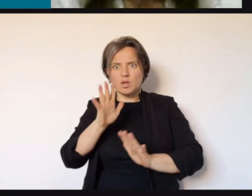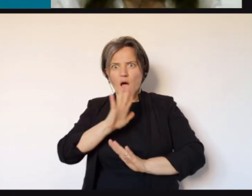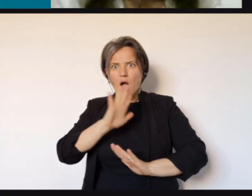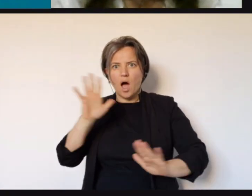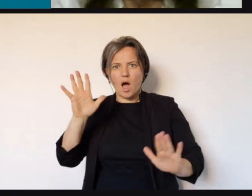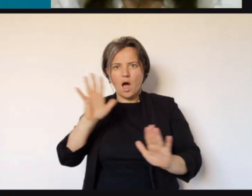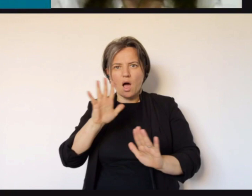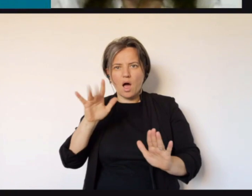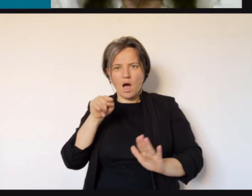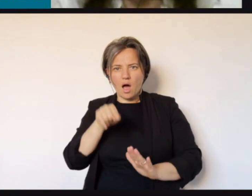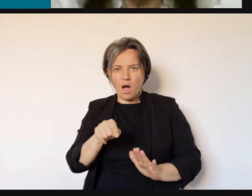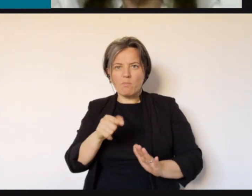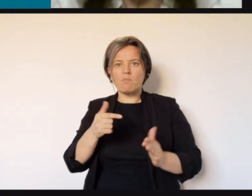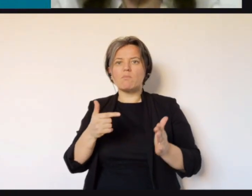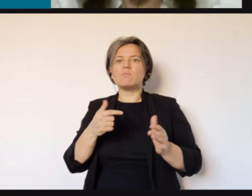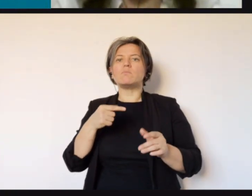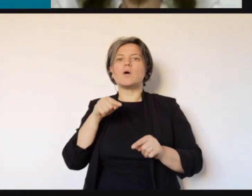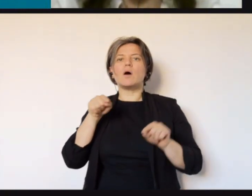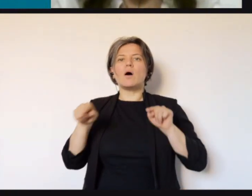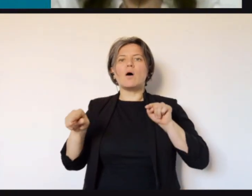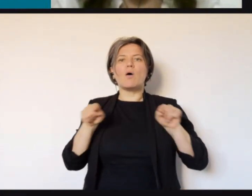nella difficoltà estrema.